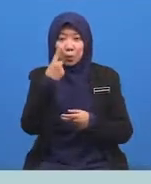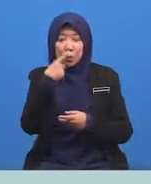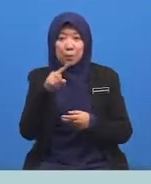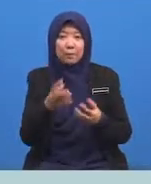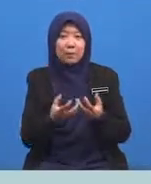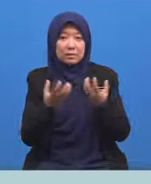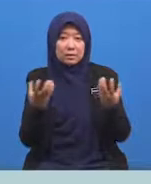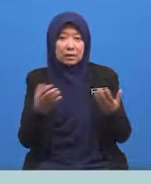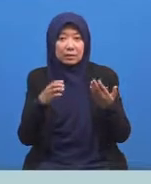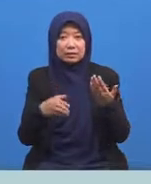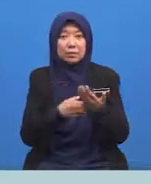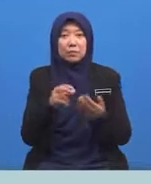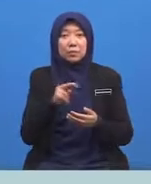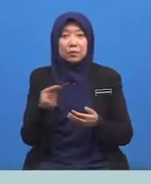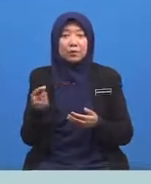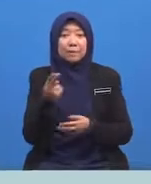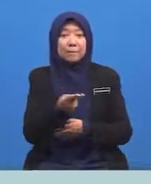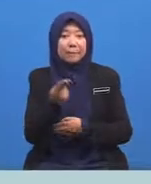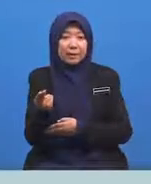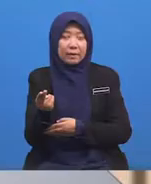pelbagai bahan atau objek.